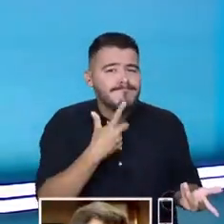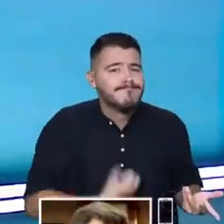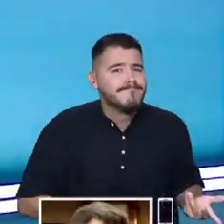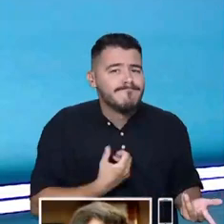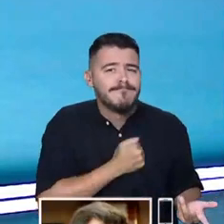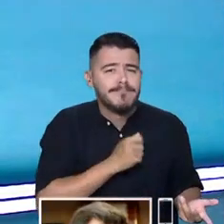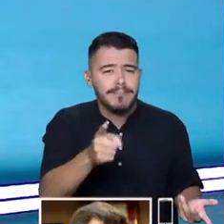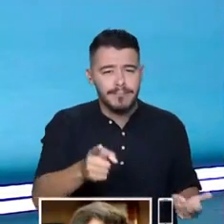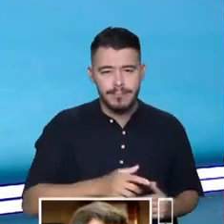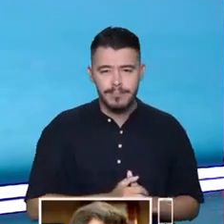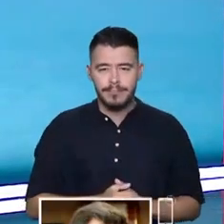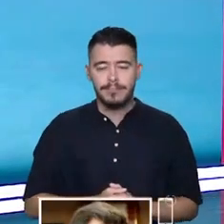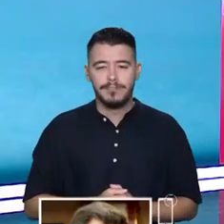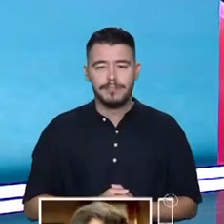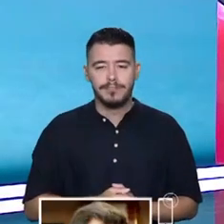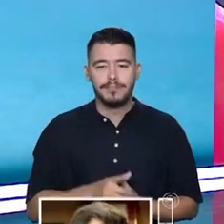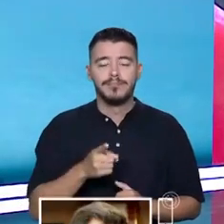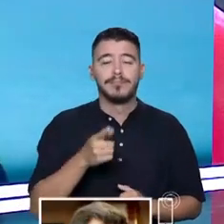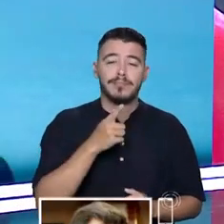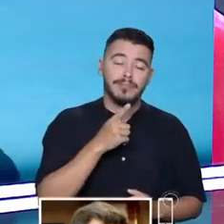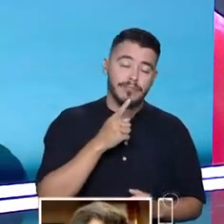καλό, από τους καλύτερους μας, δεν μπορεί και ο καλύτερος.